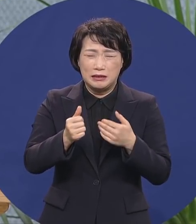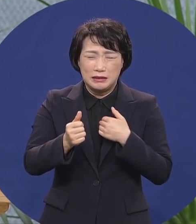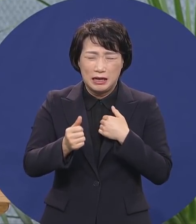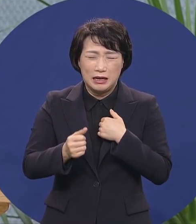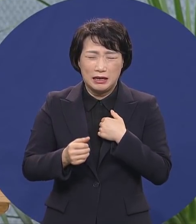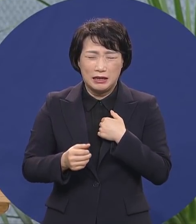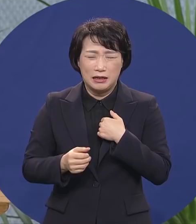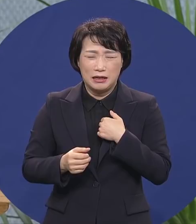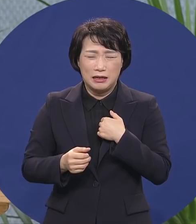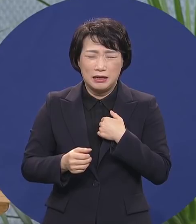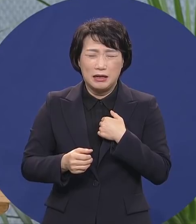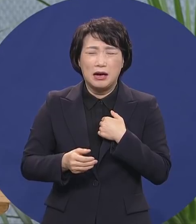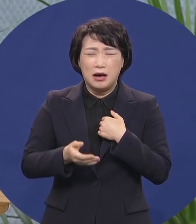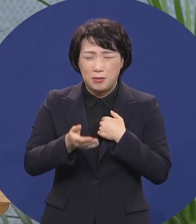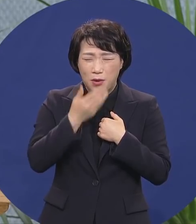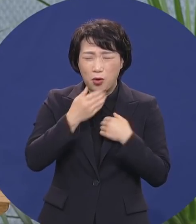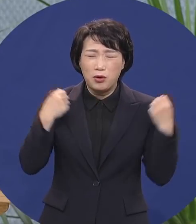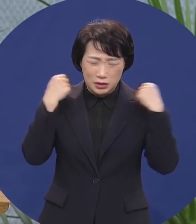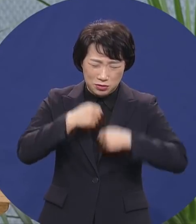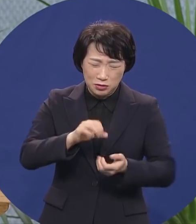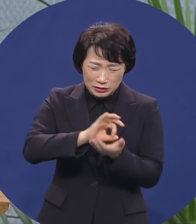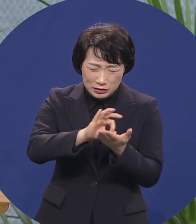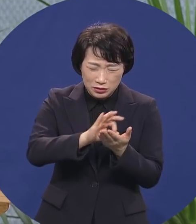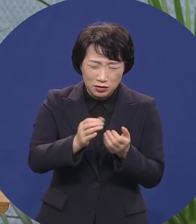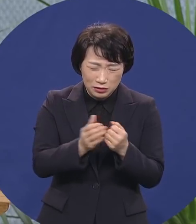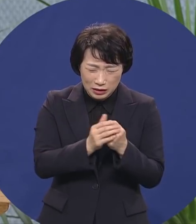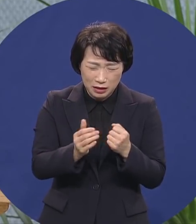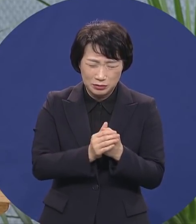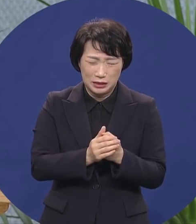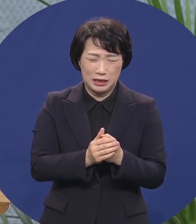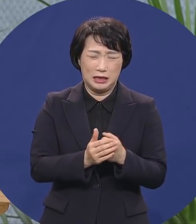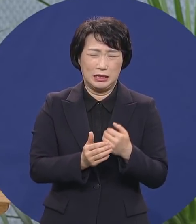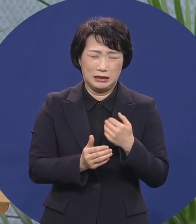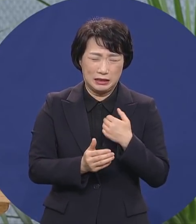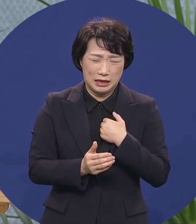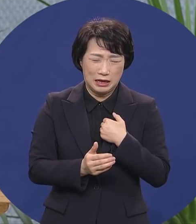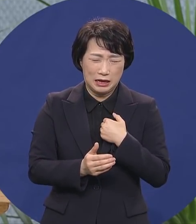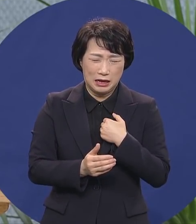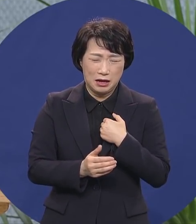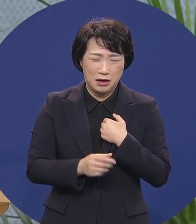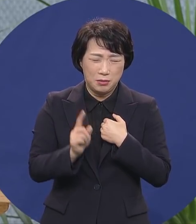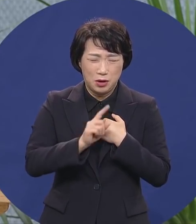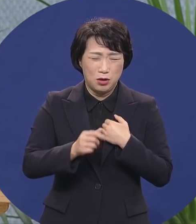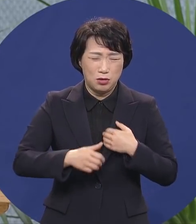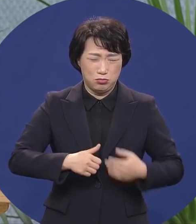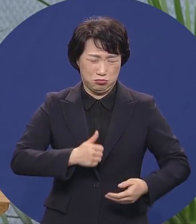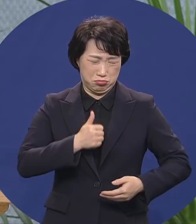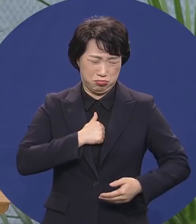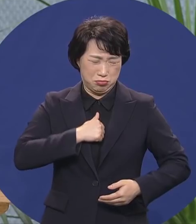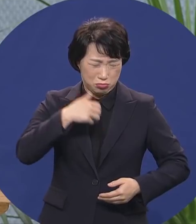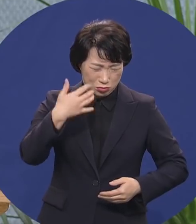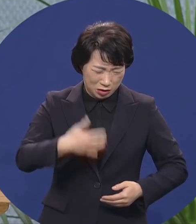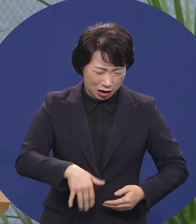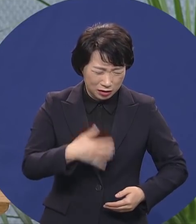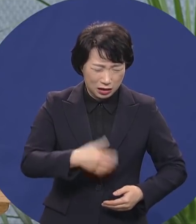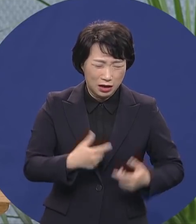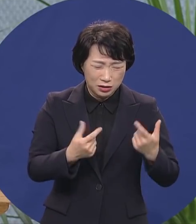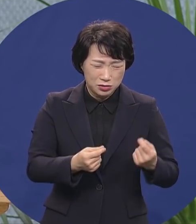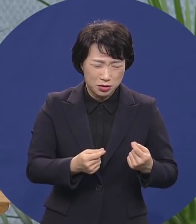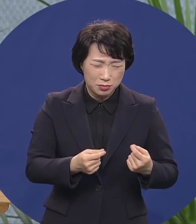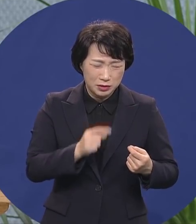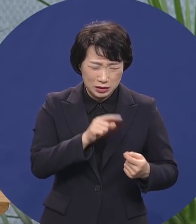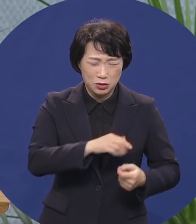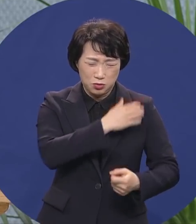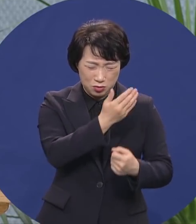내게 먹고 입고 쓸 것 때문에 내가 대단한 존재인